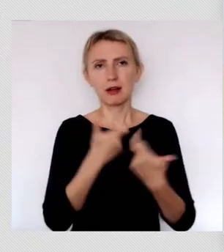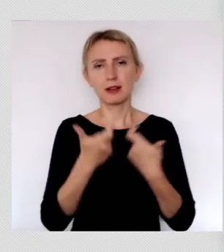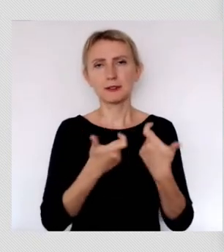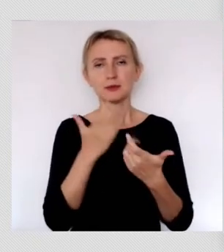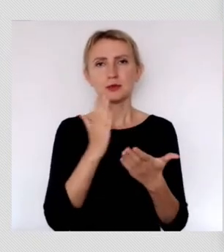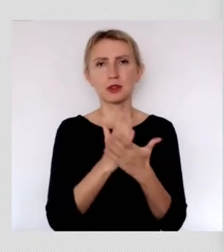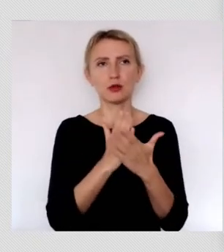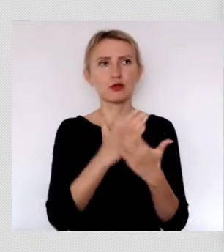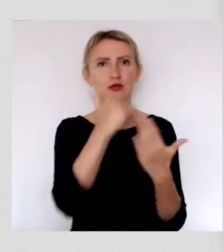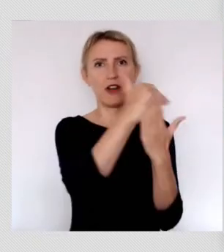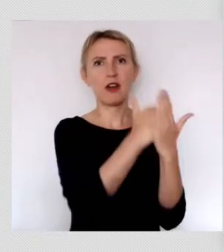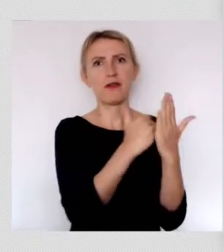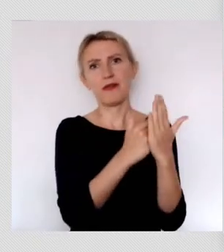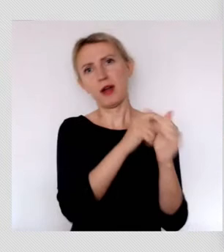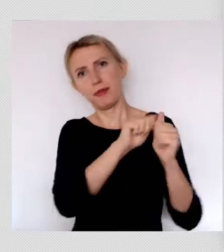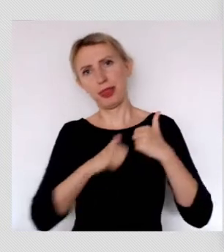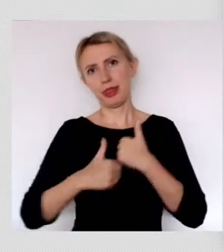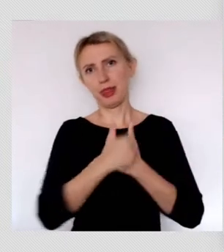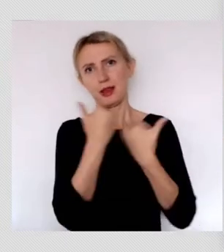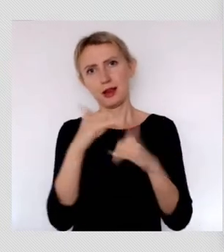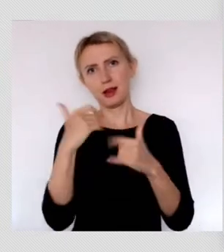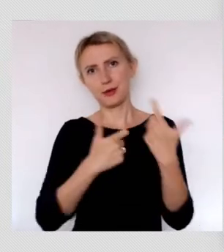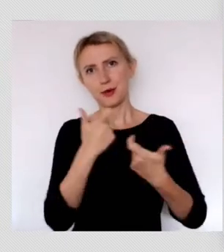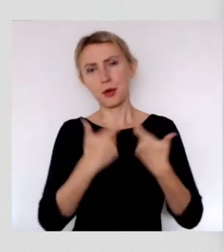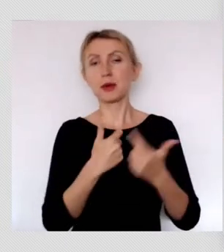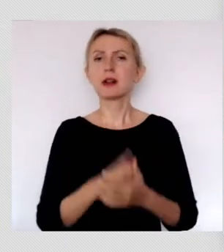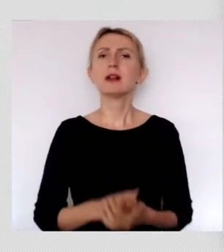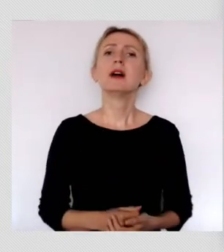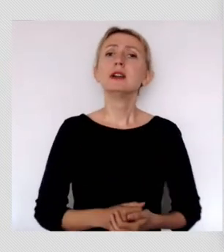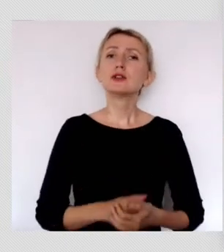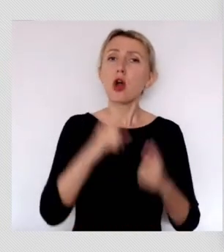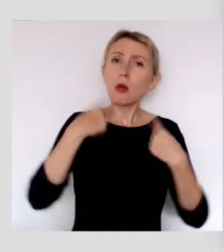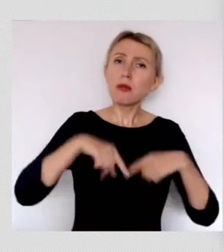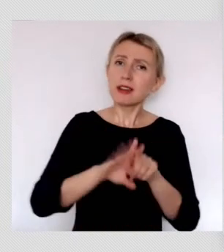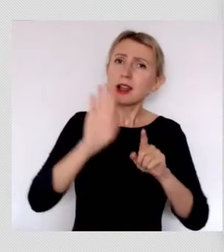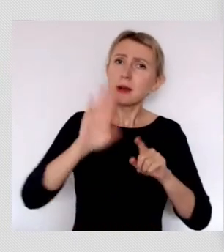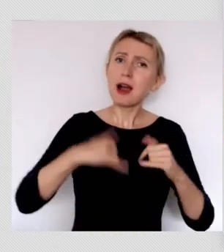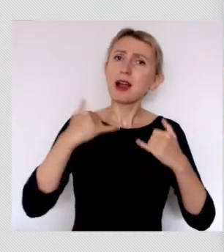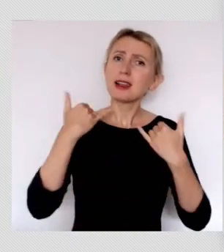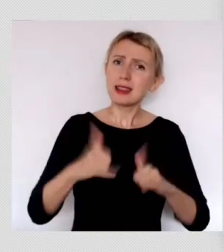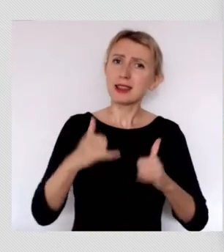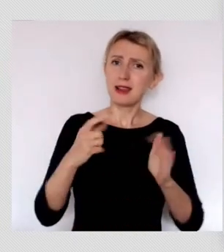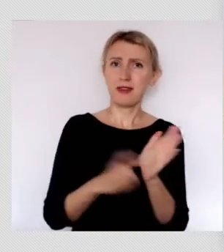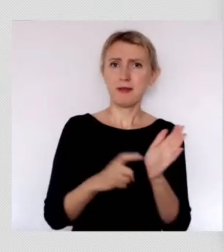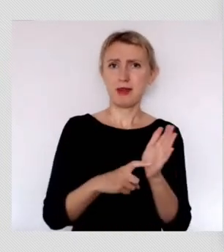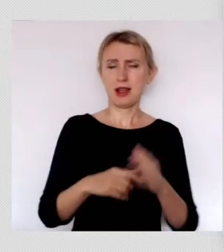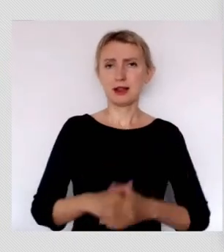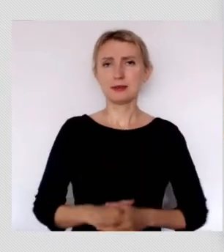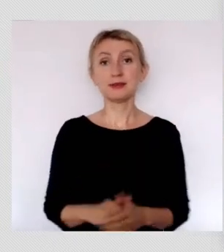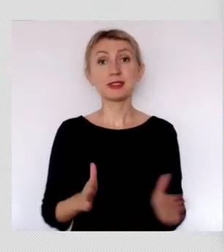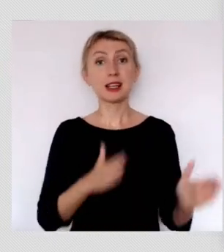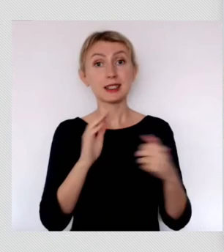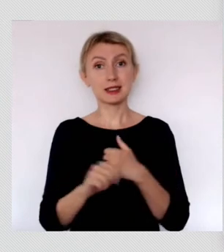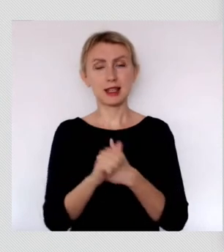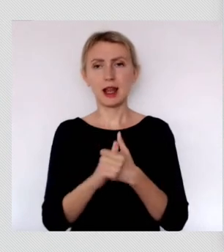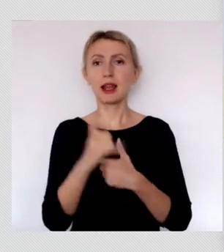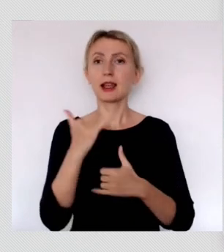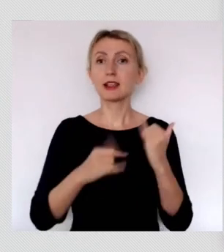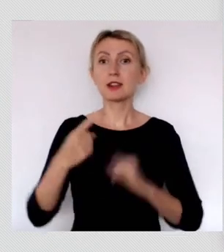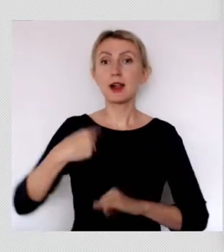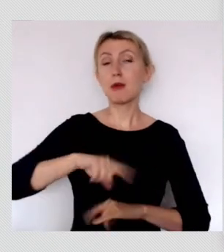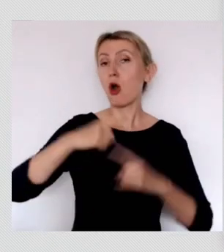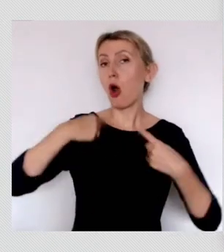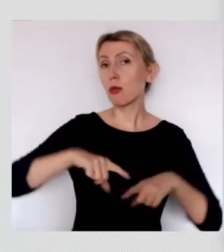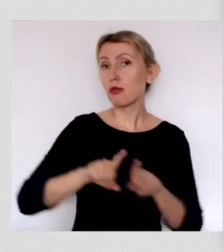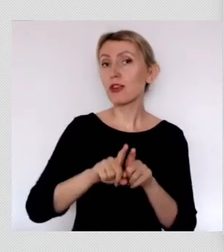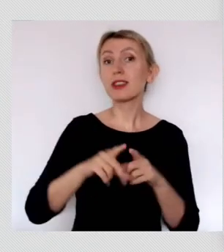istniejących standardów, że są inne oczekiwania obywatela. Kolejny argument. Jeżeli nie my, obywatele,